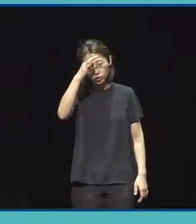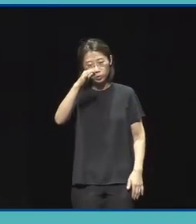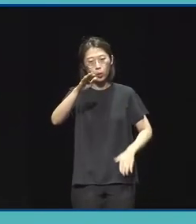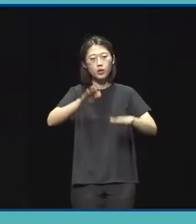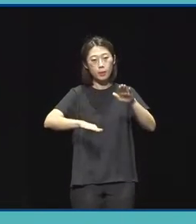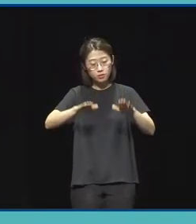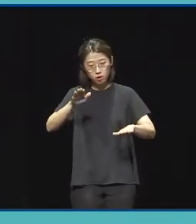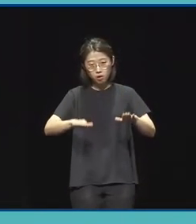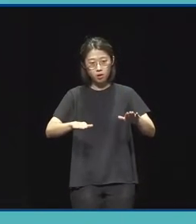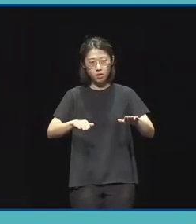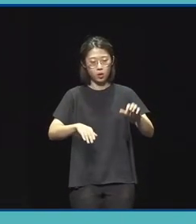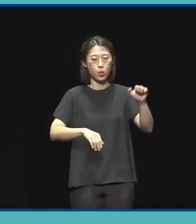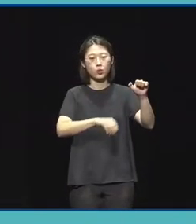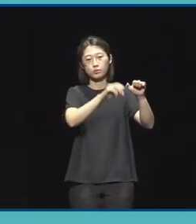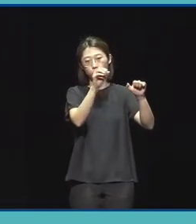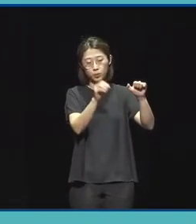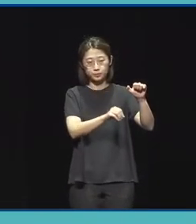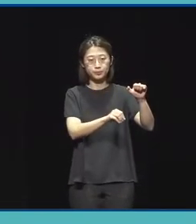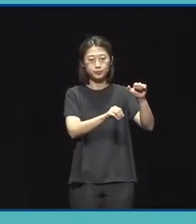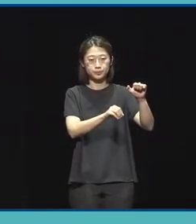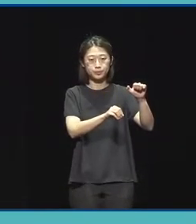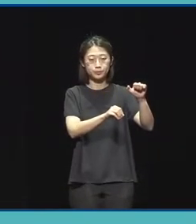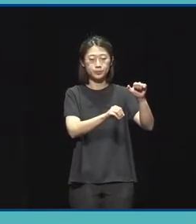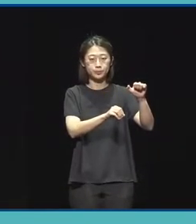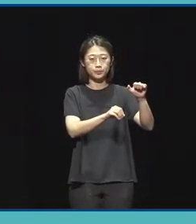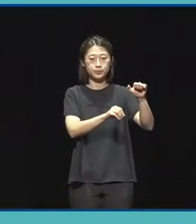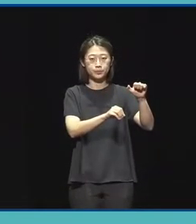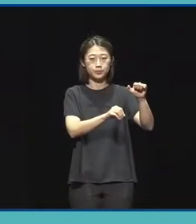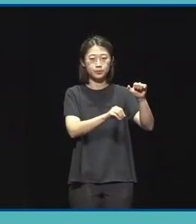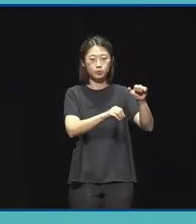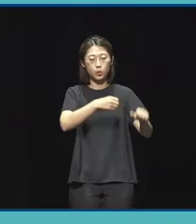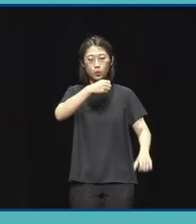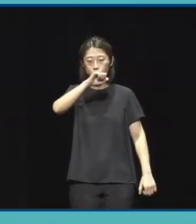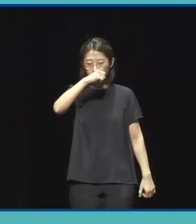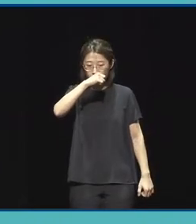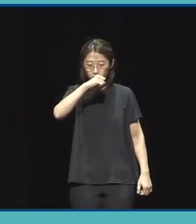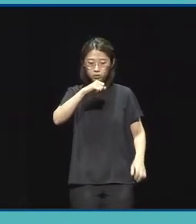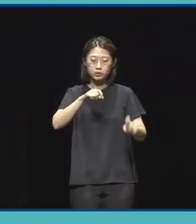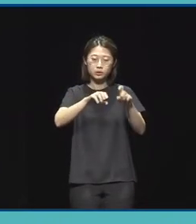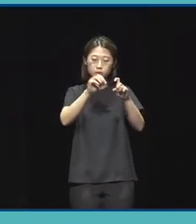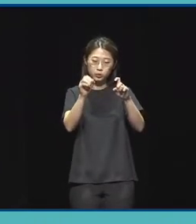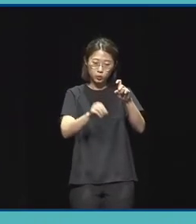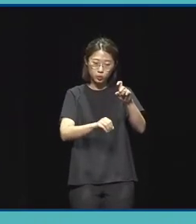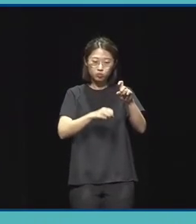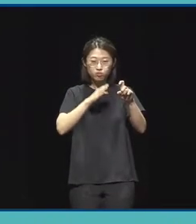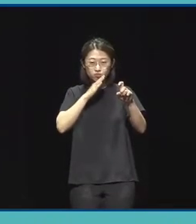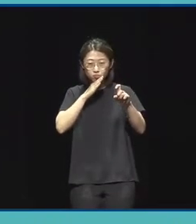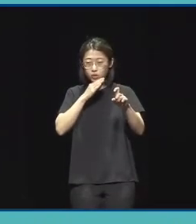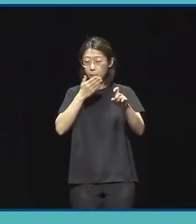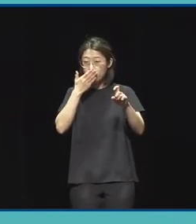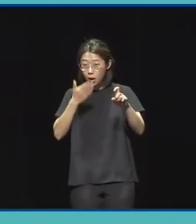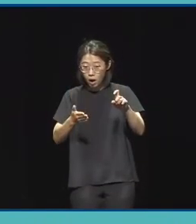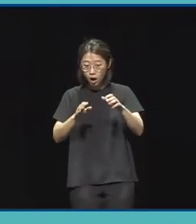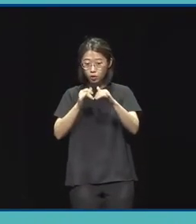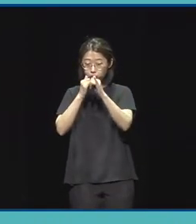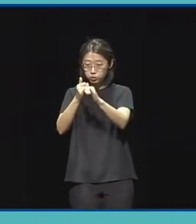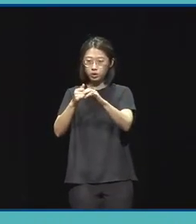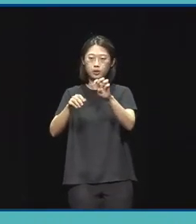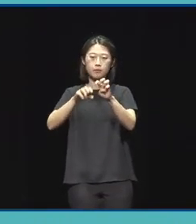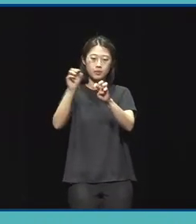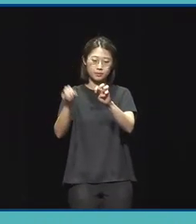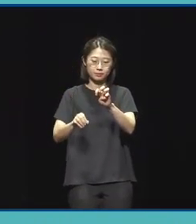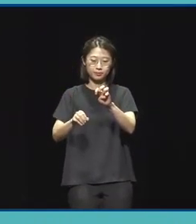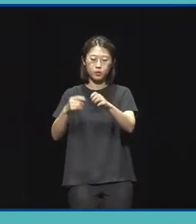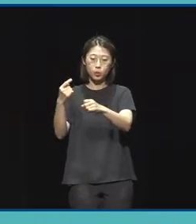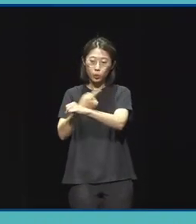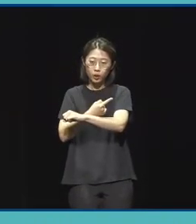차별성들이 50%를 차지하고 있고요 예산 10% 실행 역량의 우수성이 30% 그 다음에